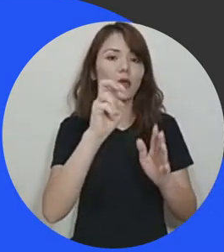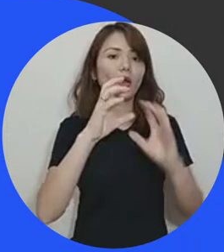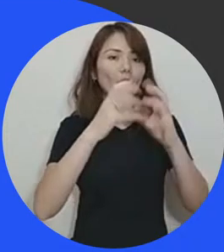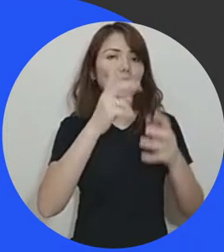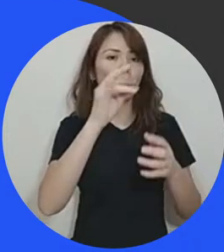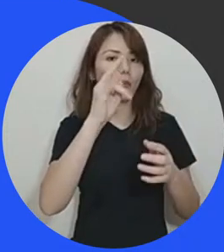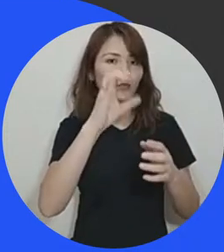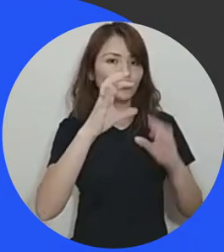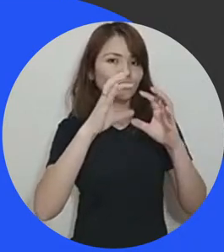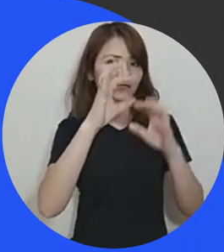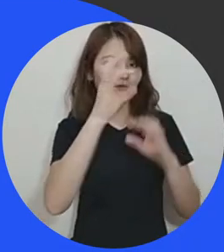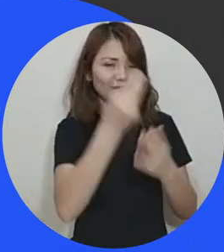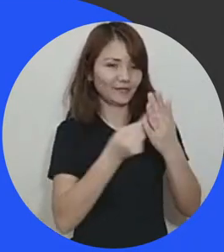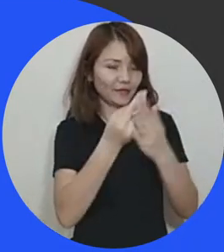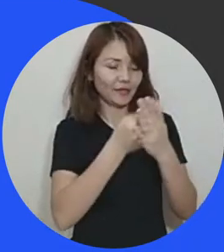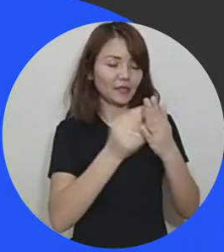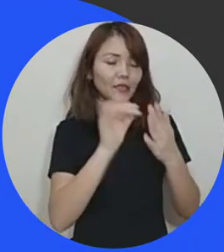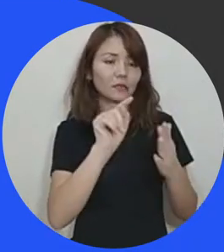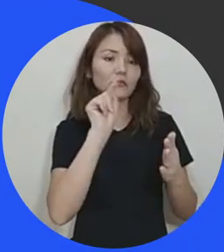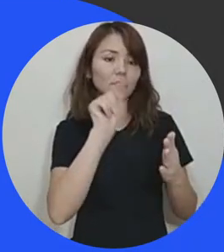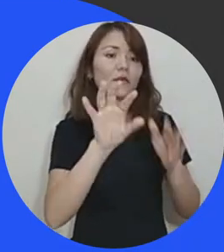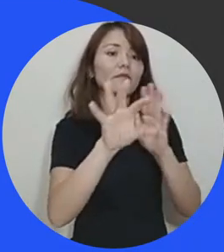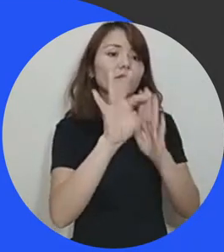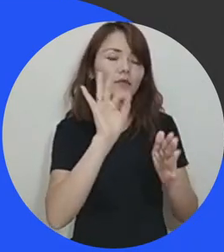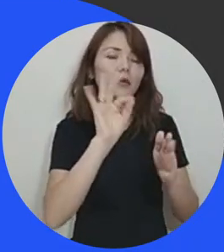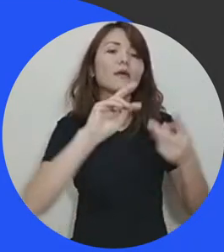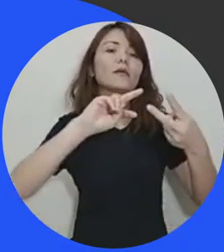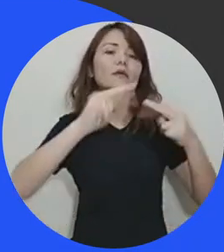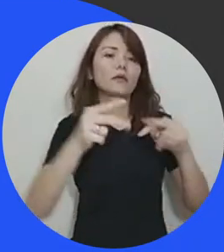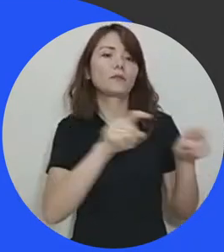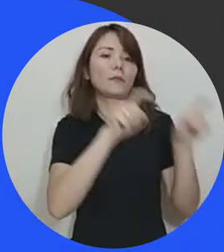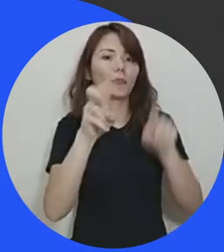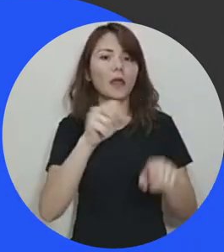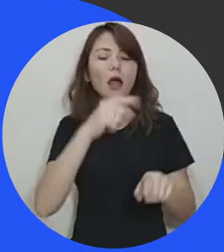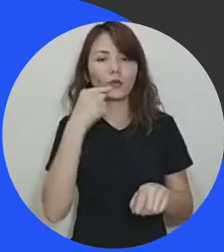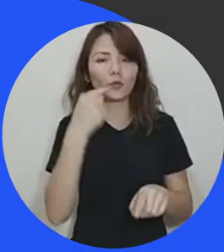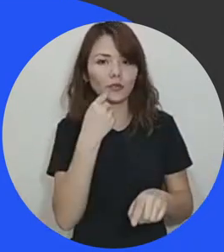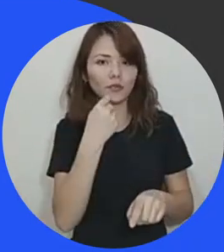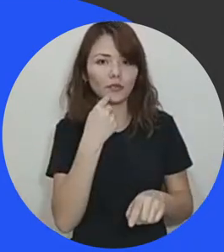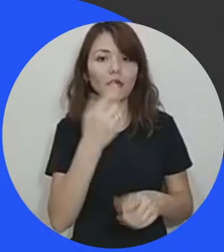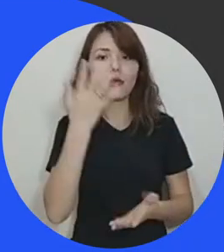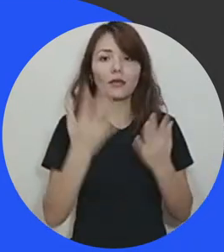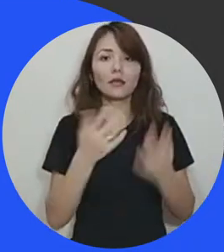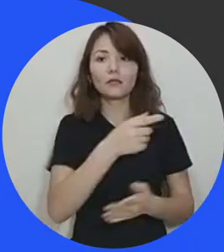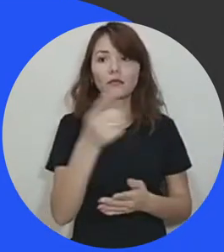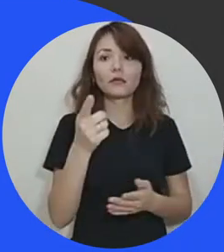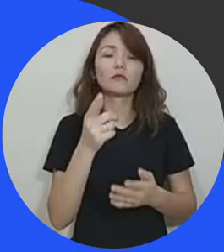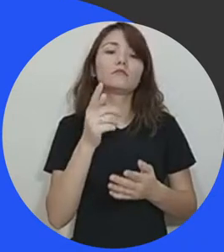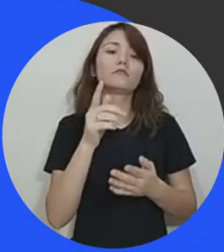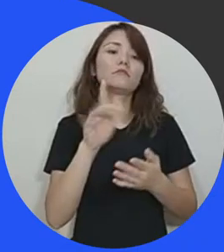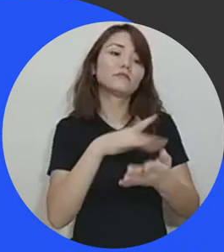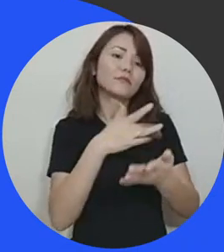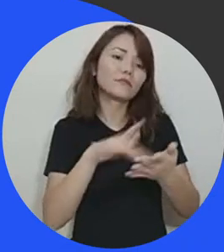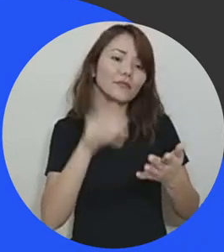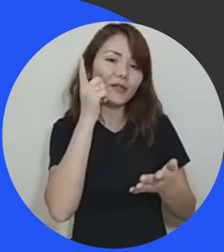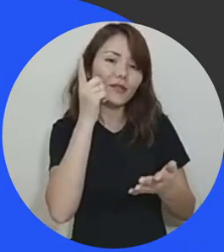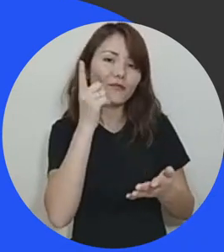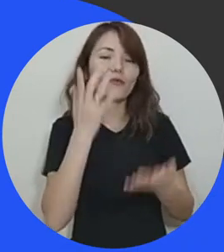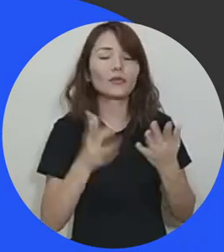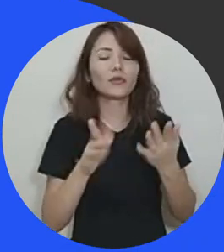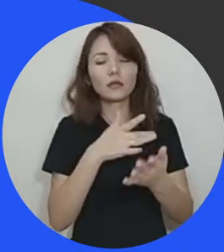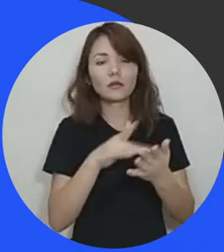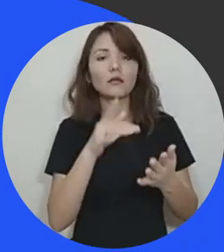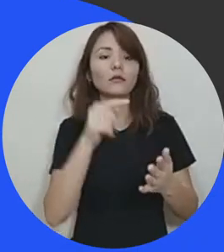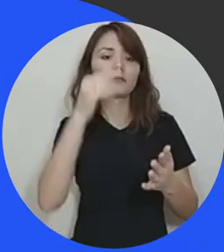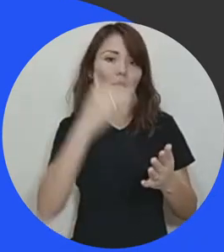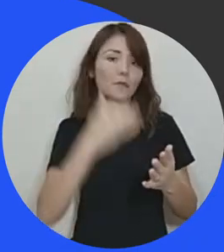и там, собственно, выбрать переход на русский язык. Если вы работаете со смартфона, с гаджета, то тогда на